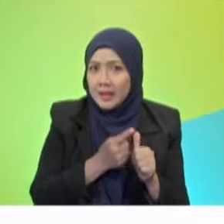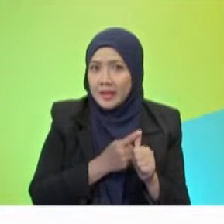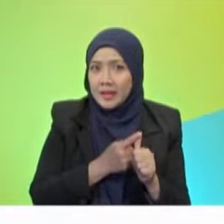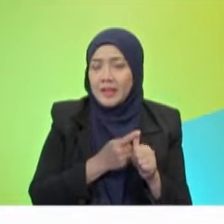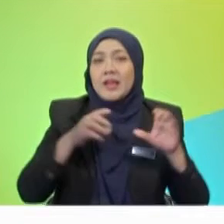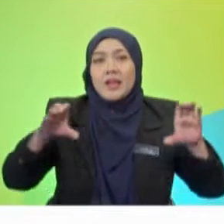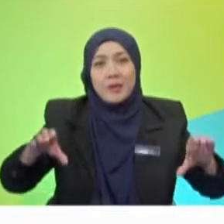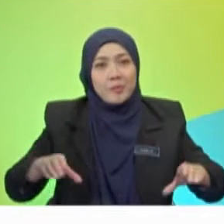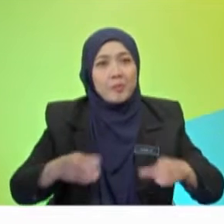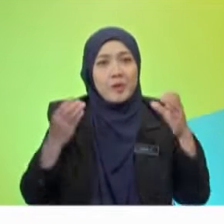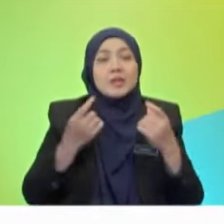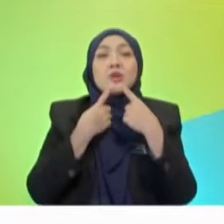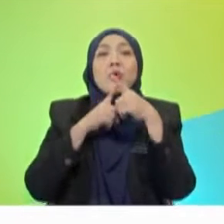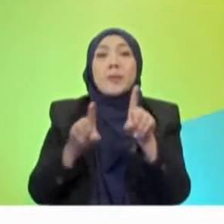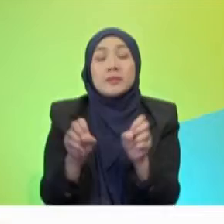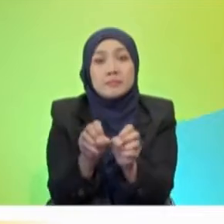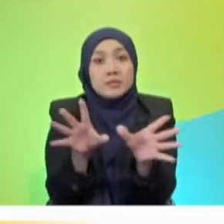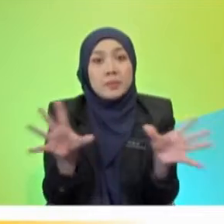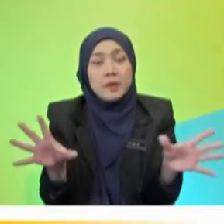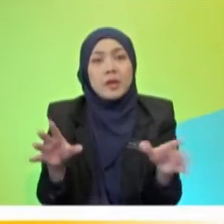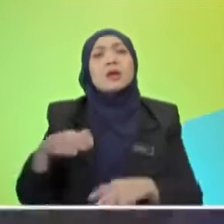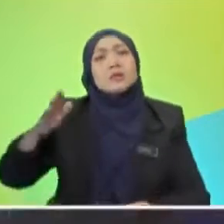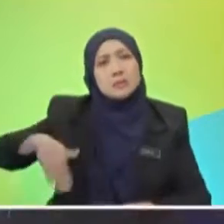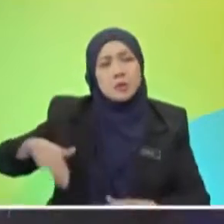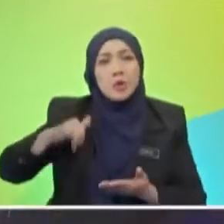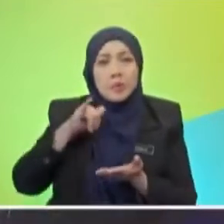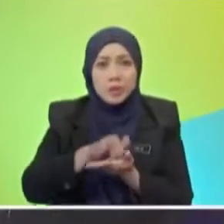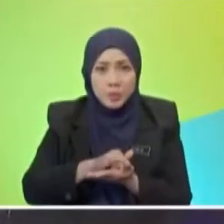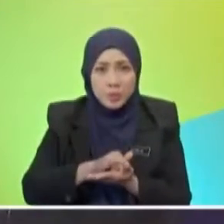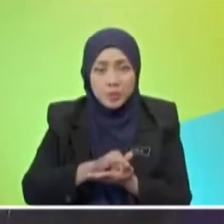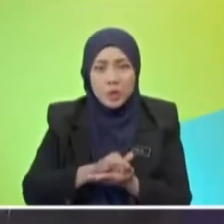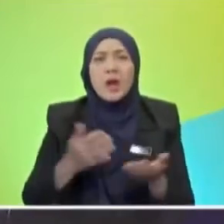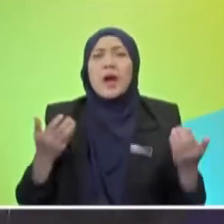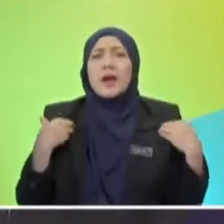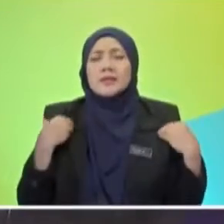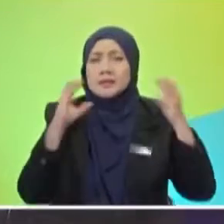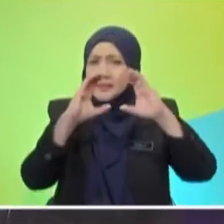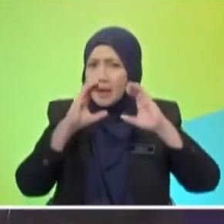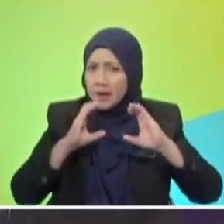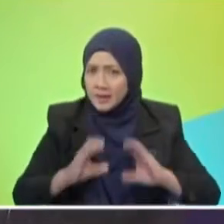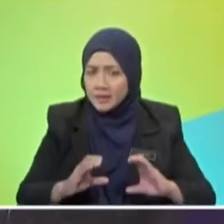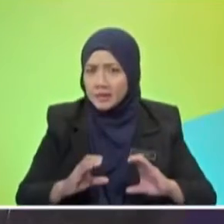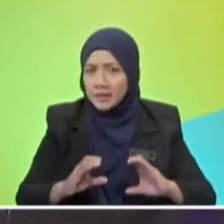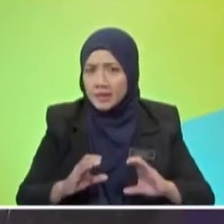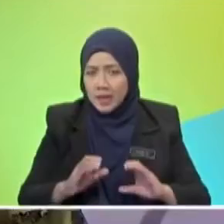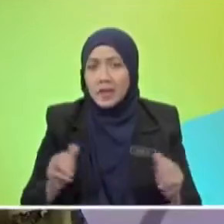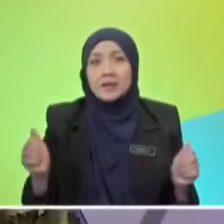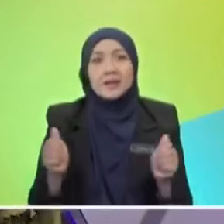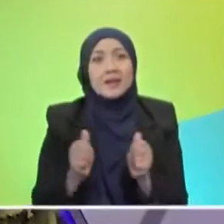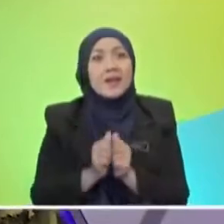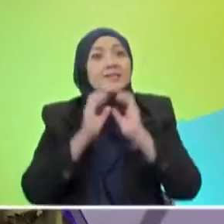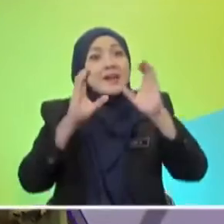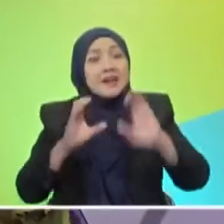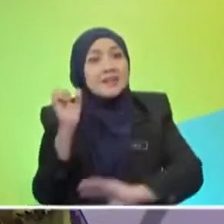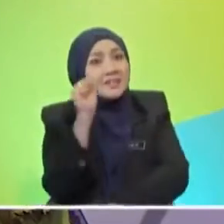membina jawapan bercapah. Sebelum itu, Mira, ada cara sebenarnya dengan kaedah nyanyian